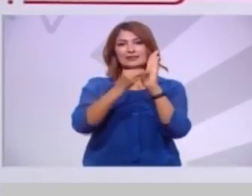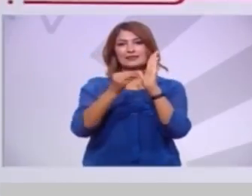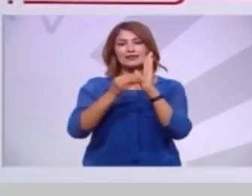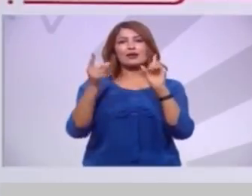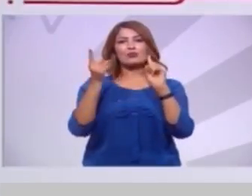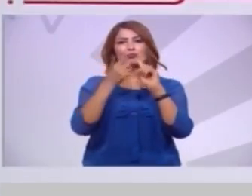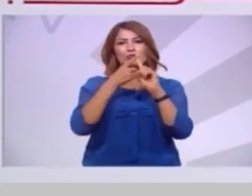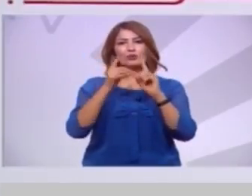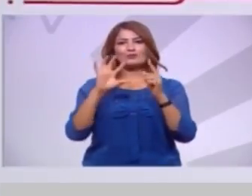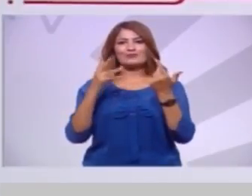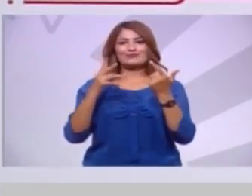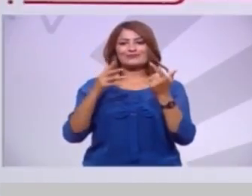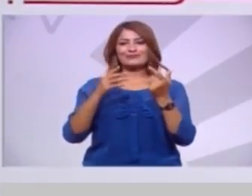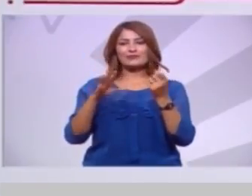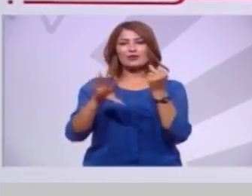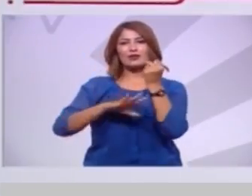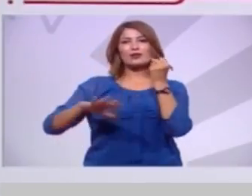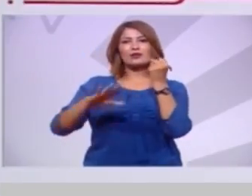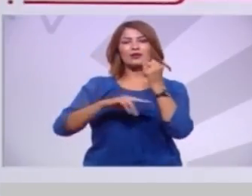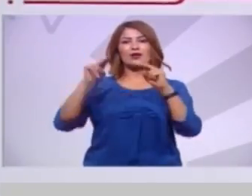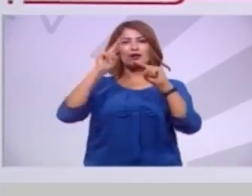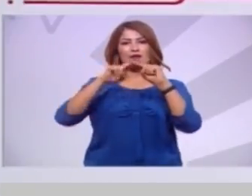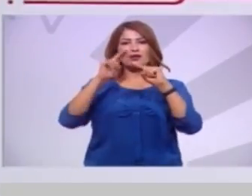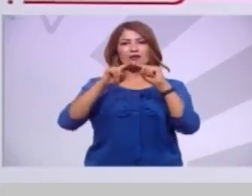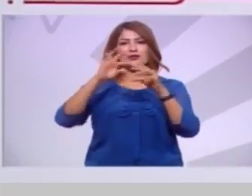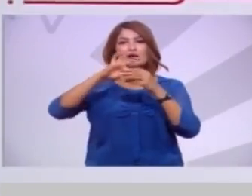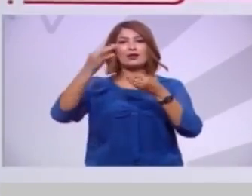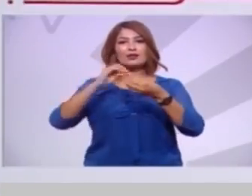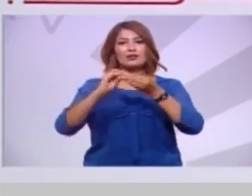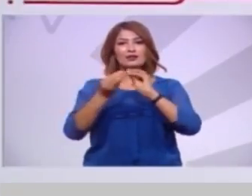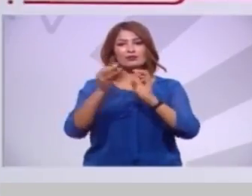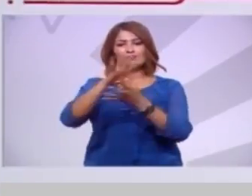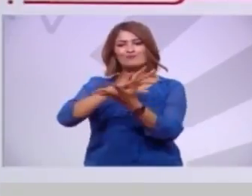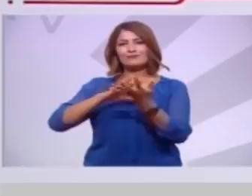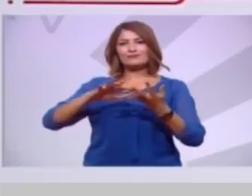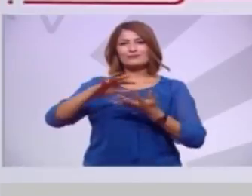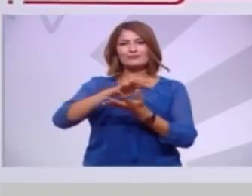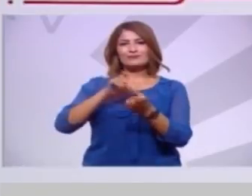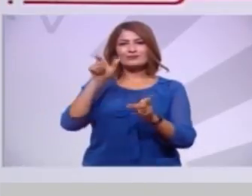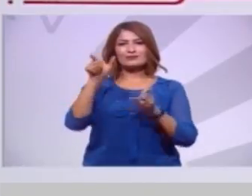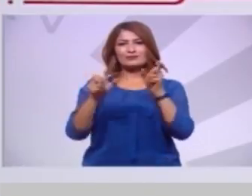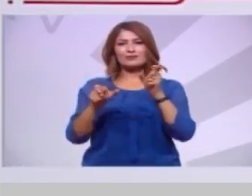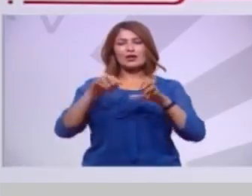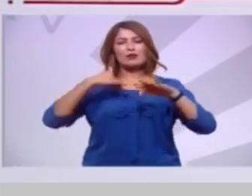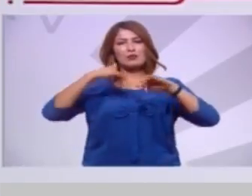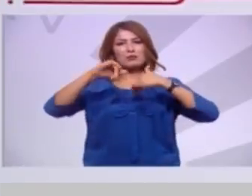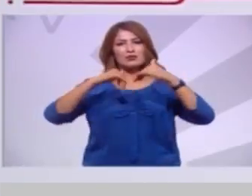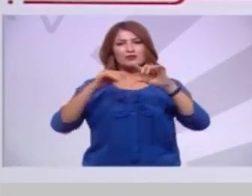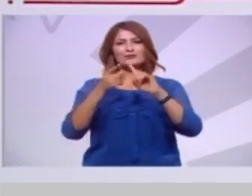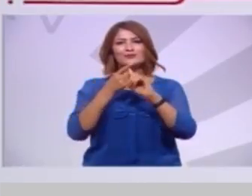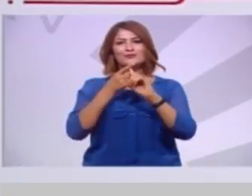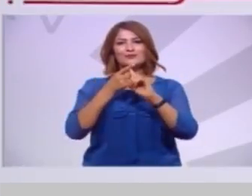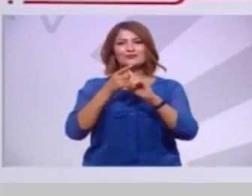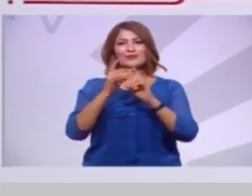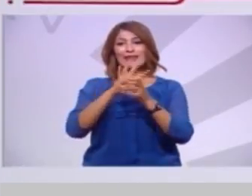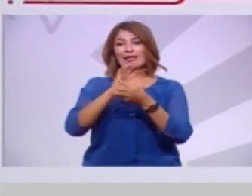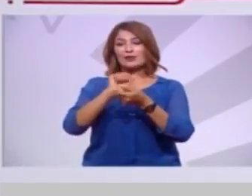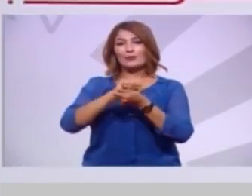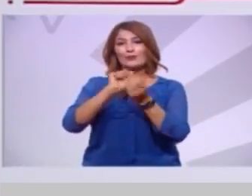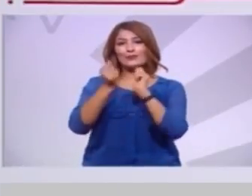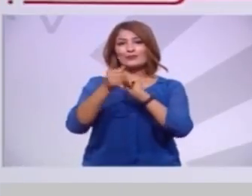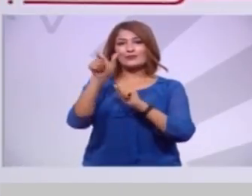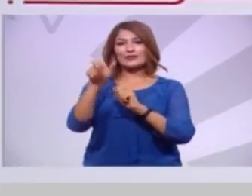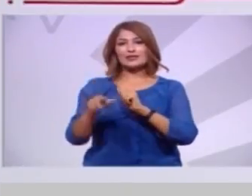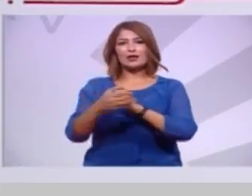الفلاحي واه حل العديد الاشكاليات العالقه بهذا النشاط كذلك الارياف